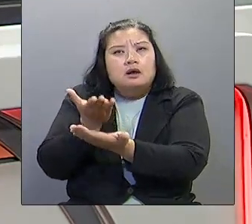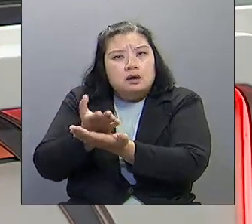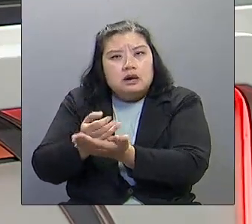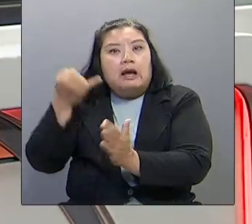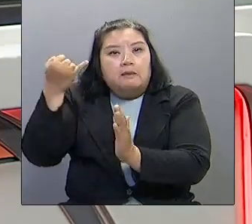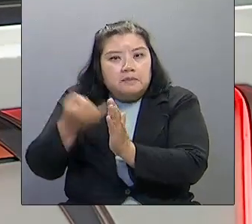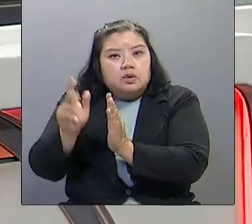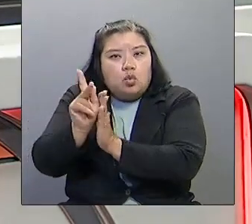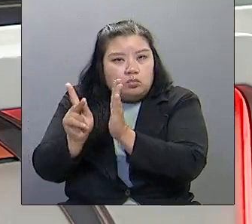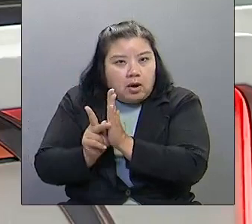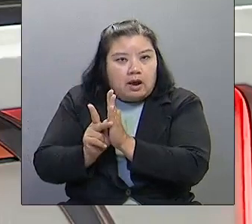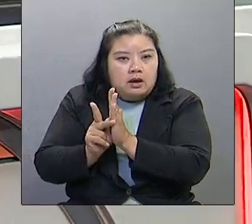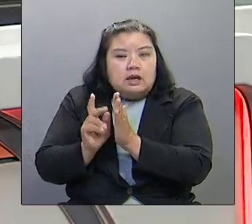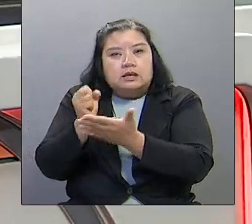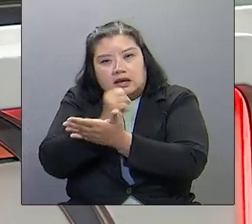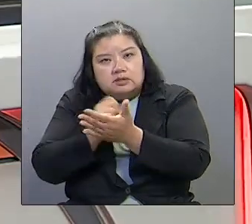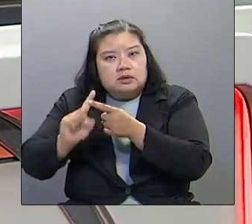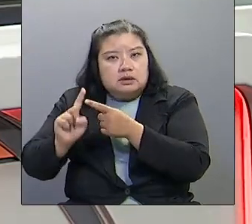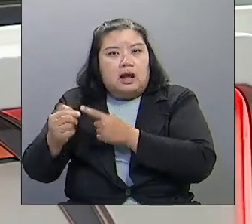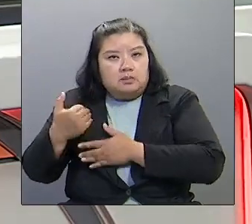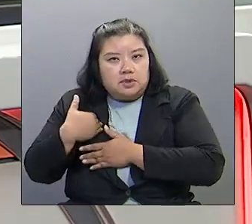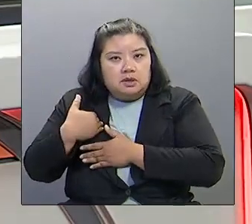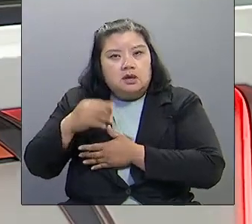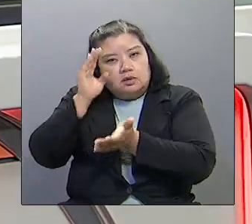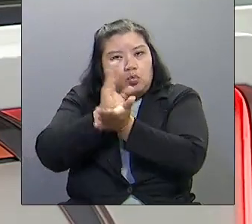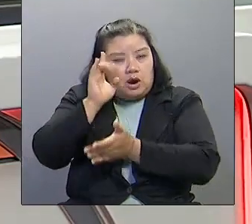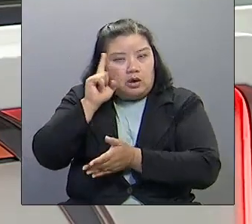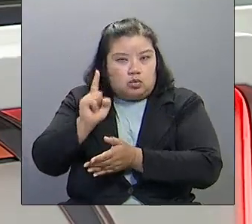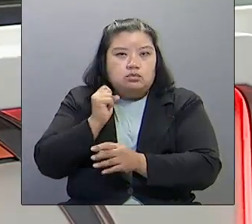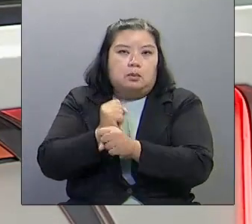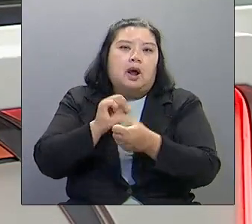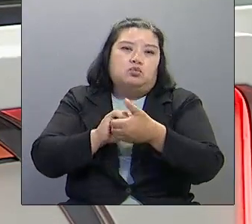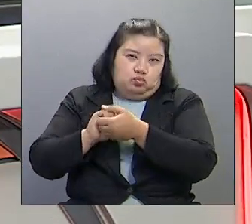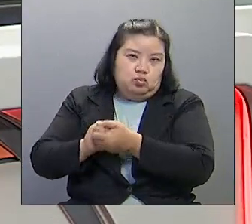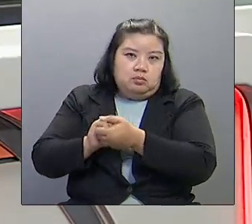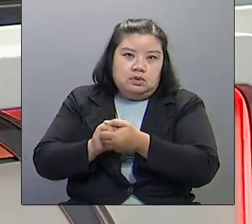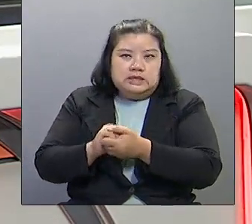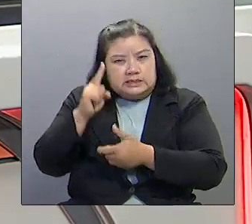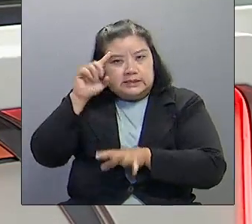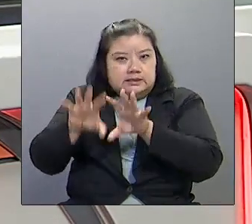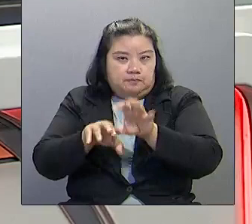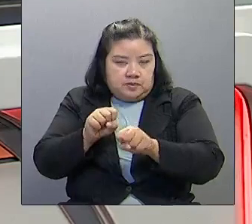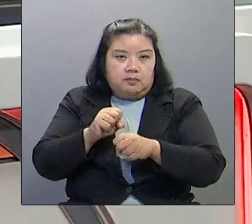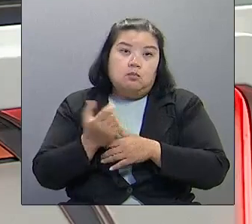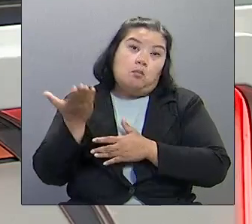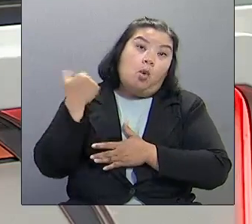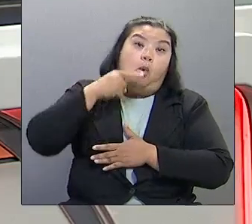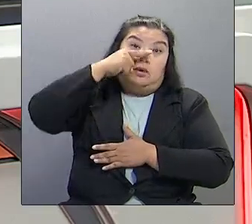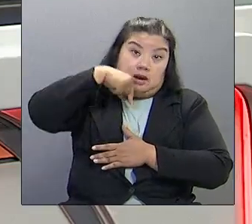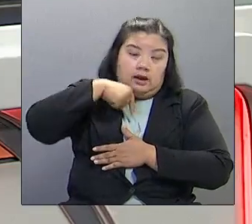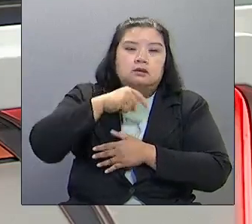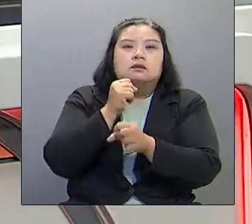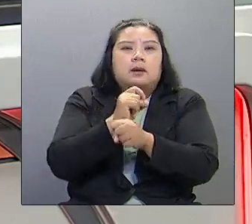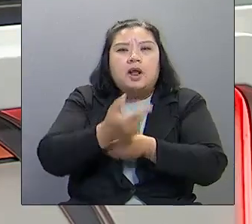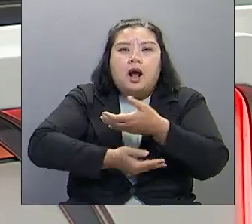จ้าหน้าที่รัฐต้องเคลียร์ตัวเองด้วยต้องปราบปรามด้วยการทำธุรกิจธรรมดาที่คนไทยเคยทำได้อย่างร้านอาหารร้าน